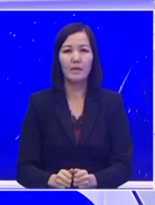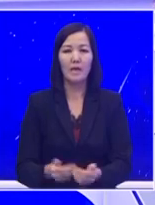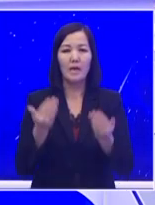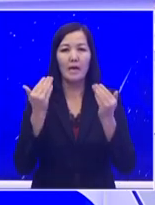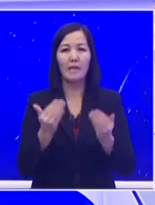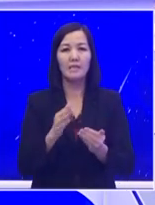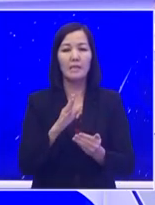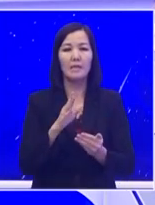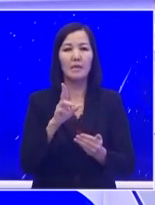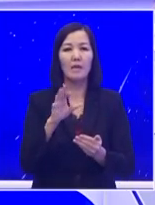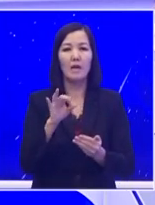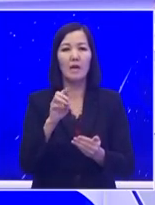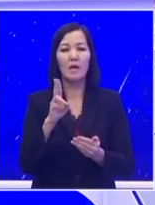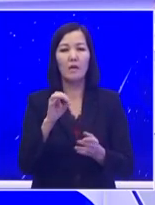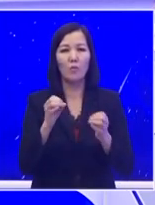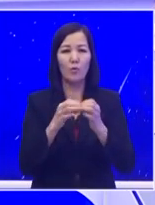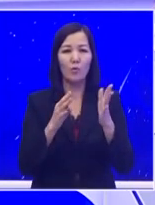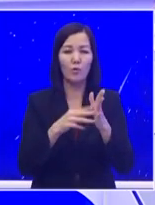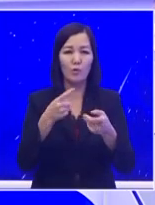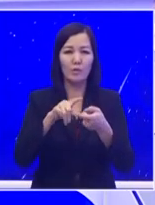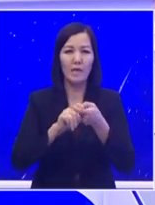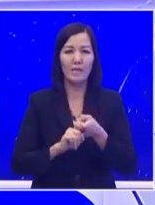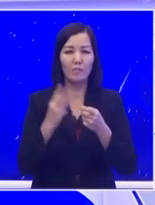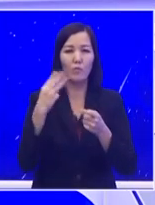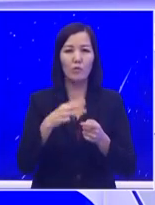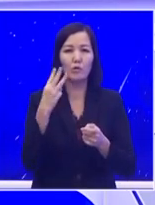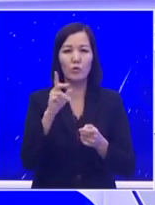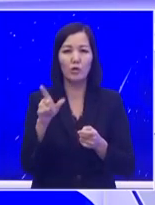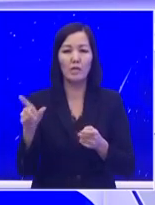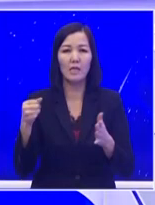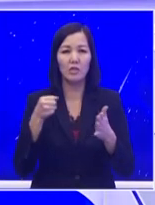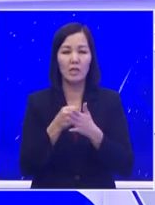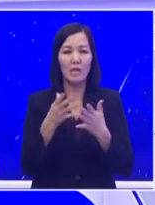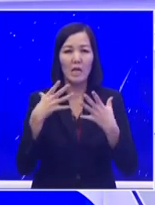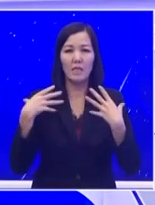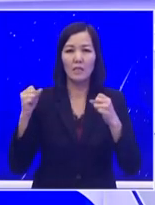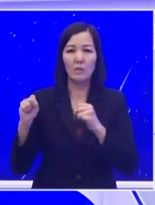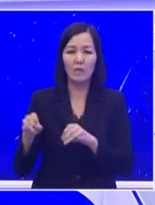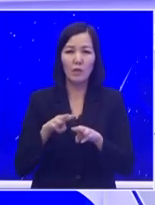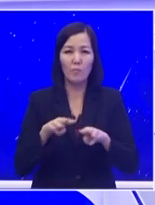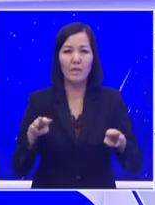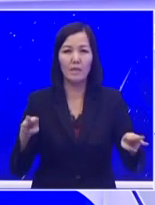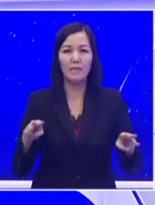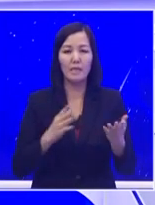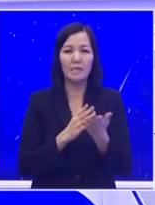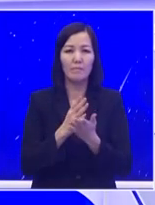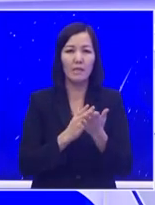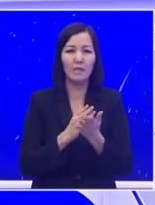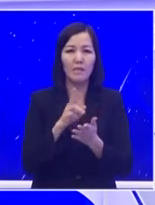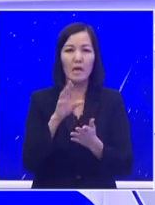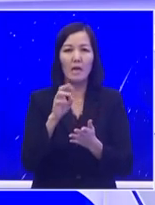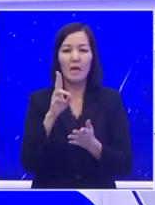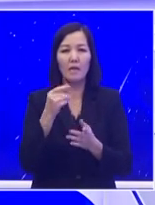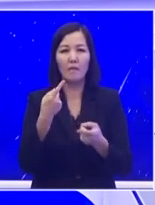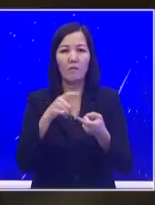Соңғы мәлімет бойынша елде COVID-19 жұқтырған адам саны 33-ке жетті. Денсаулық сақтау министрлігі баспасөз қызметінің